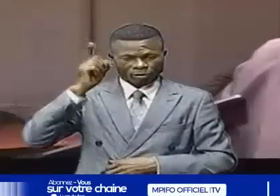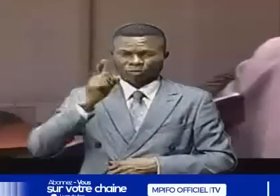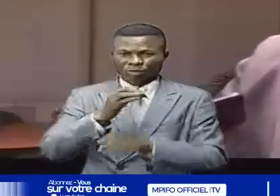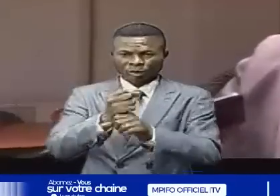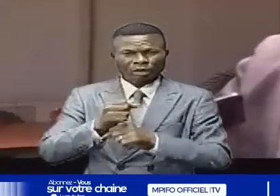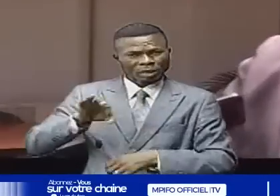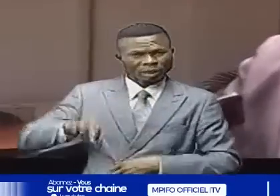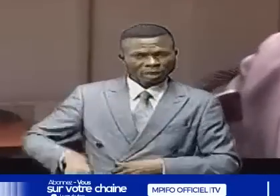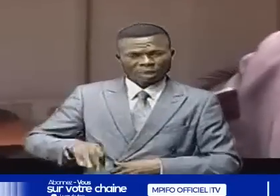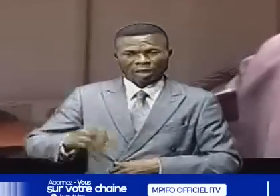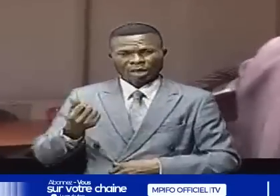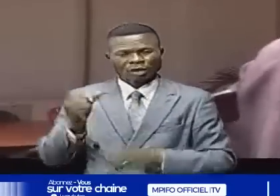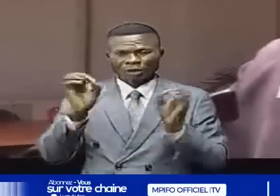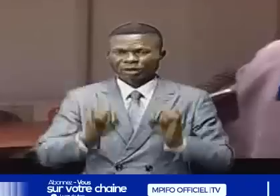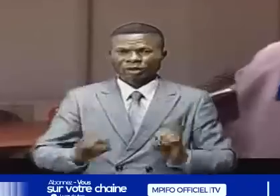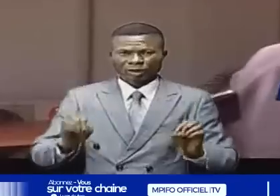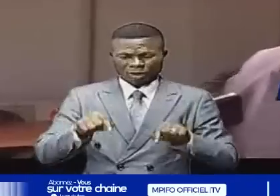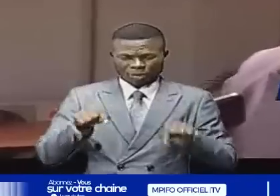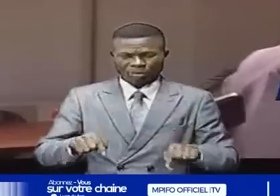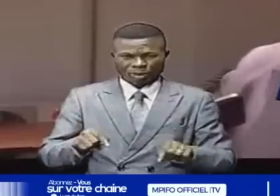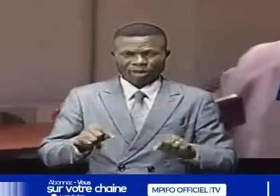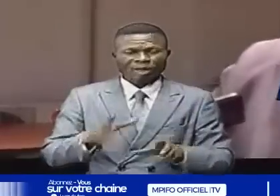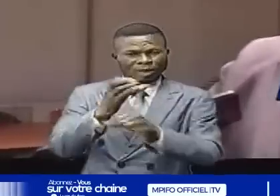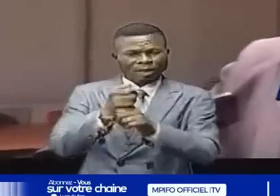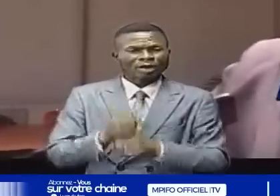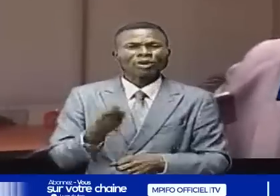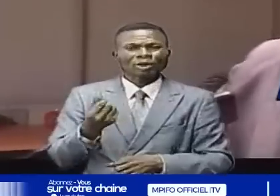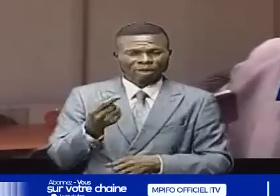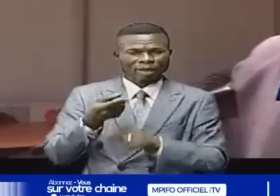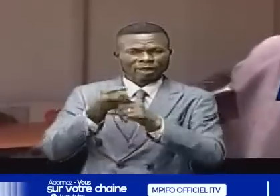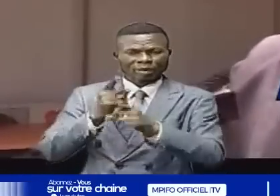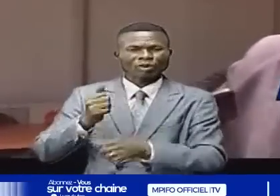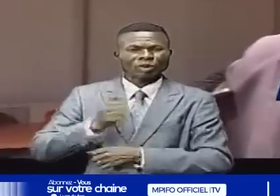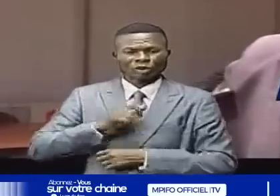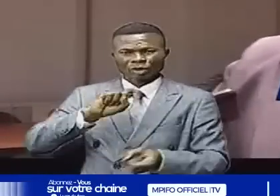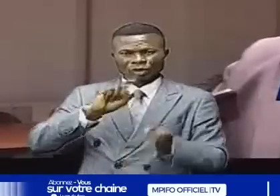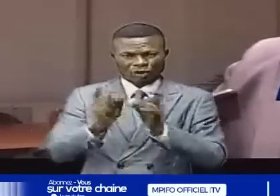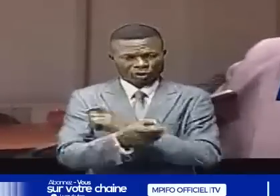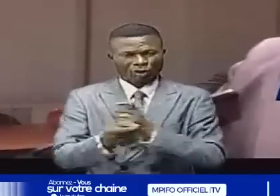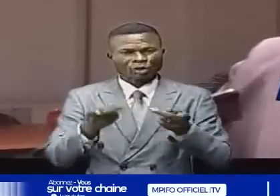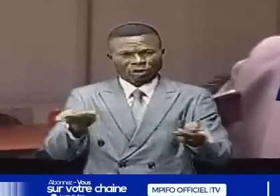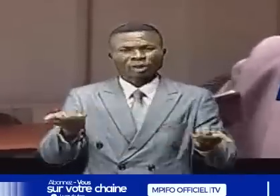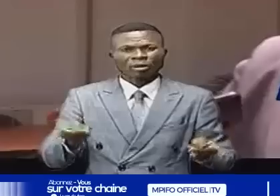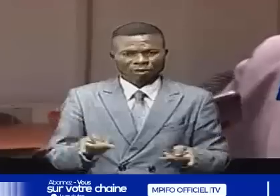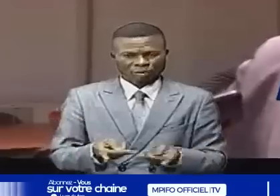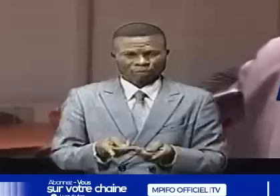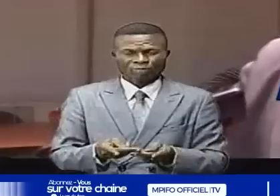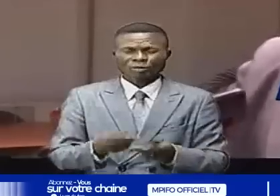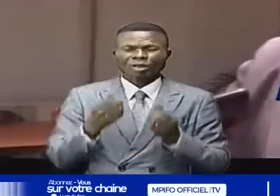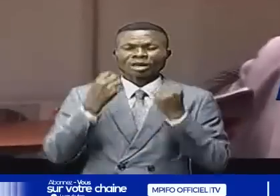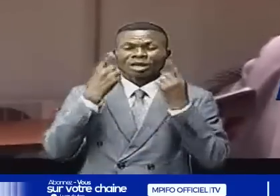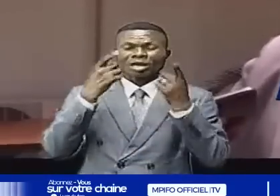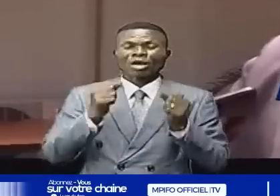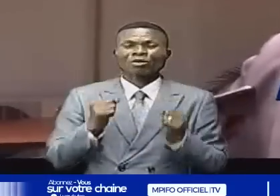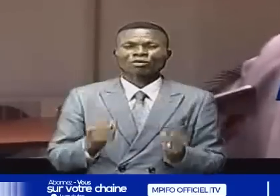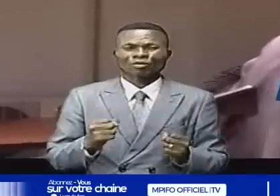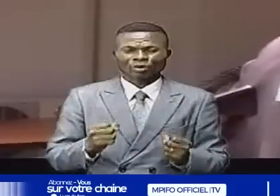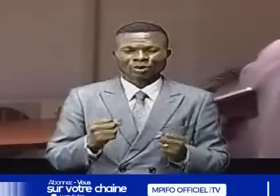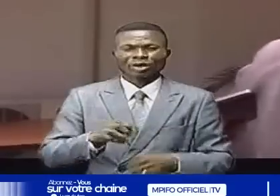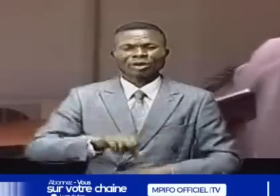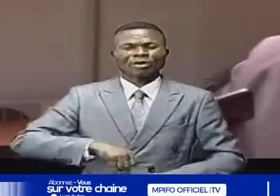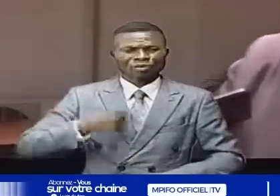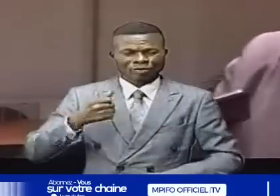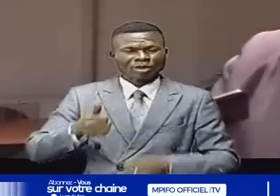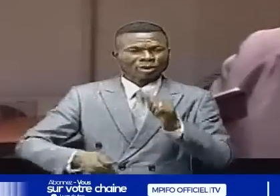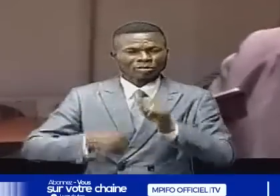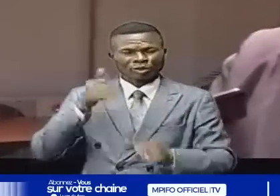bénéficier d'autres financements, ont maintenant pu bénéficier des financements, des changements sur terrain. C'est vraiment spectaculaire et au-delà même